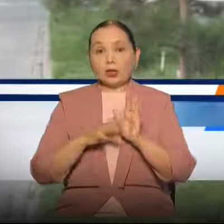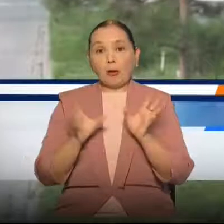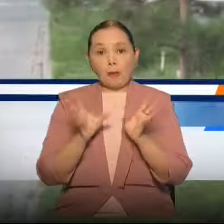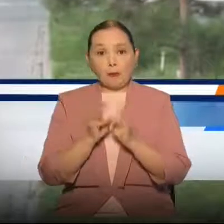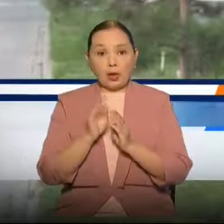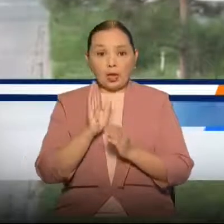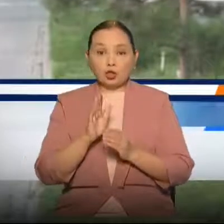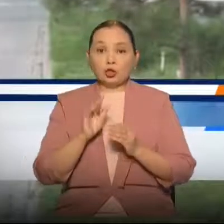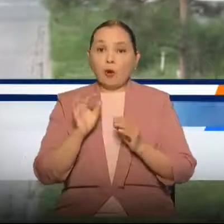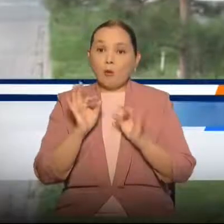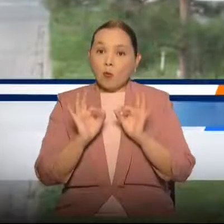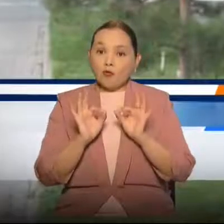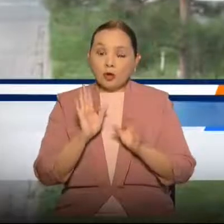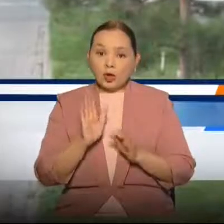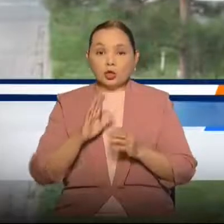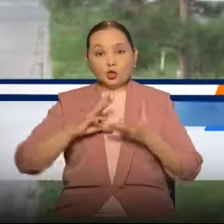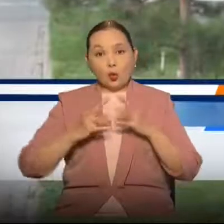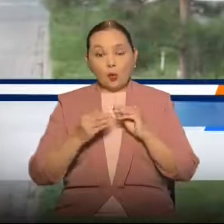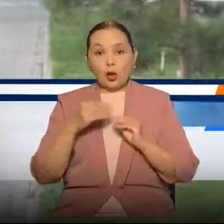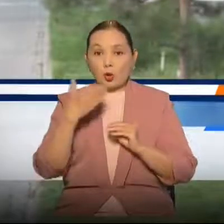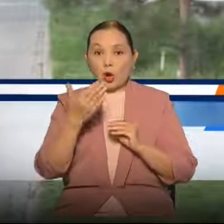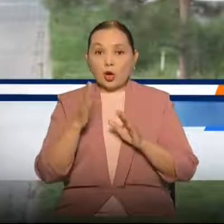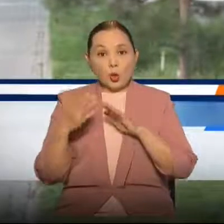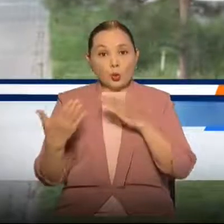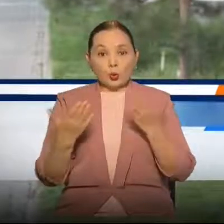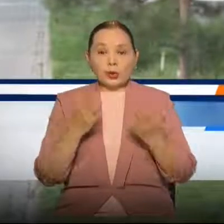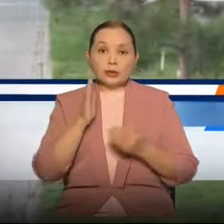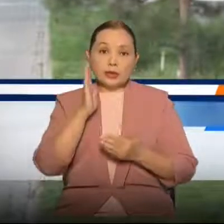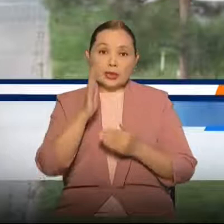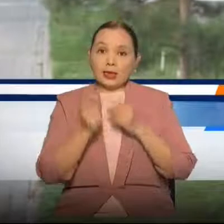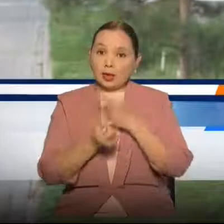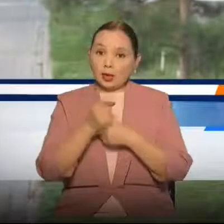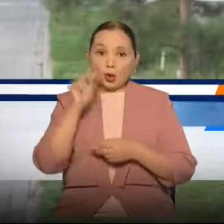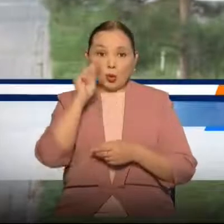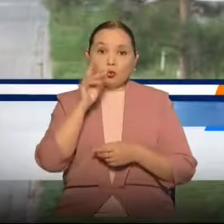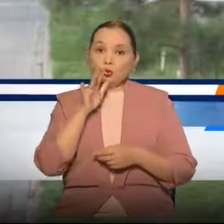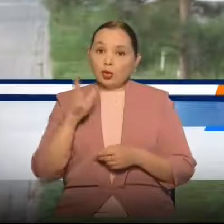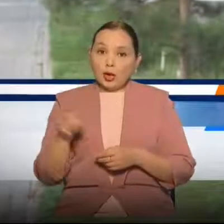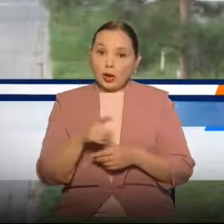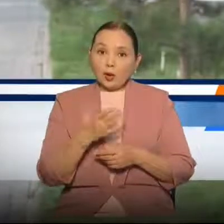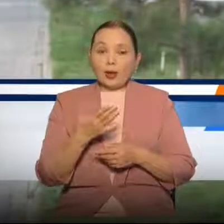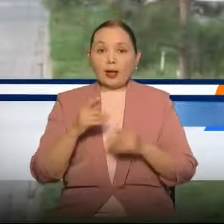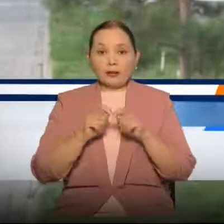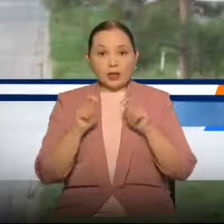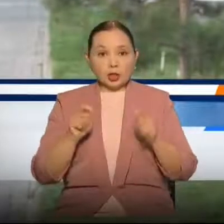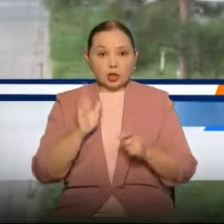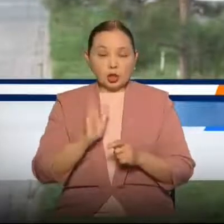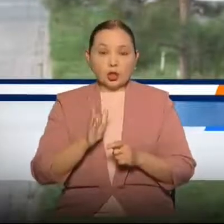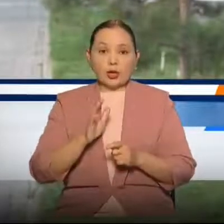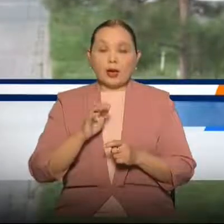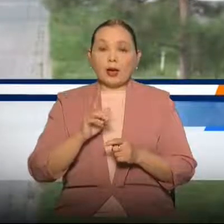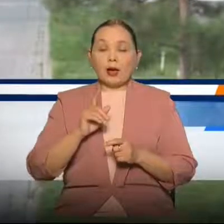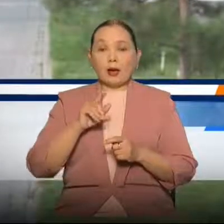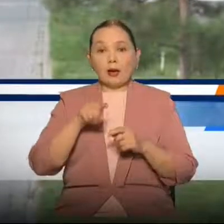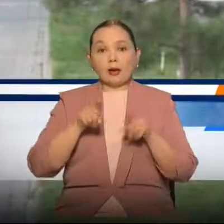xillashtirish, ya'ni muvofiqlashtirish, shuningdek ular o'rtasida o'ziga keladigan o'quv jarayonlarini tashkil etish, Toshkent davlat yuridik